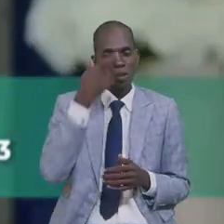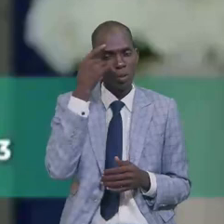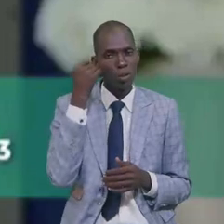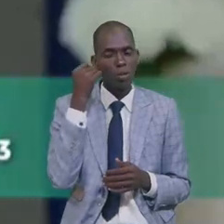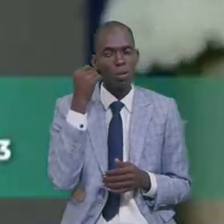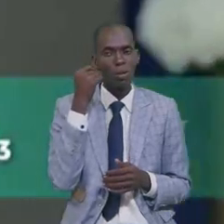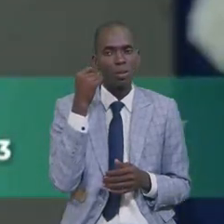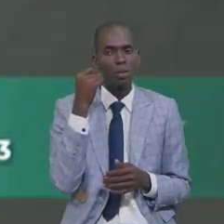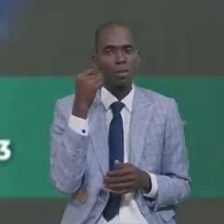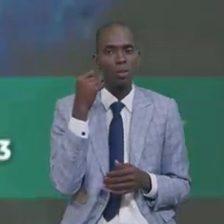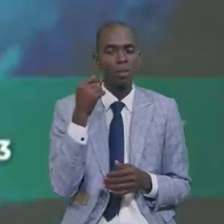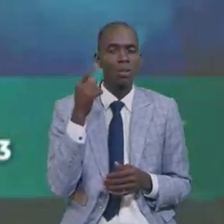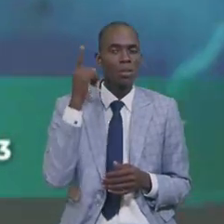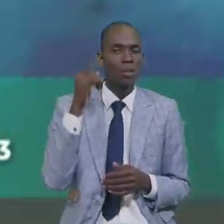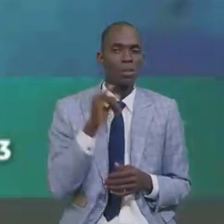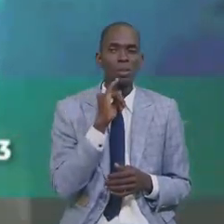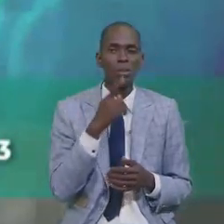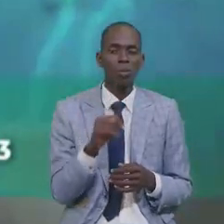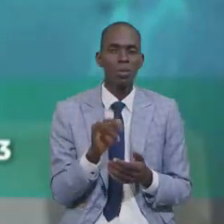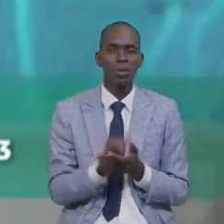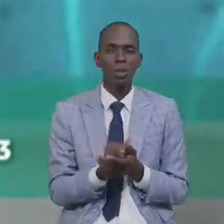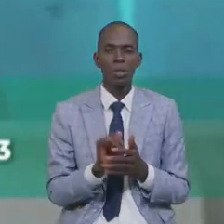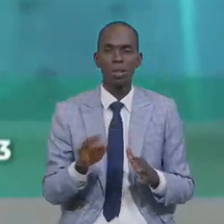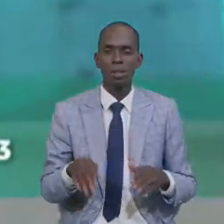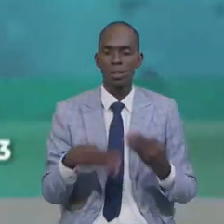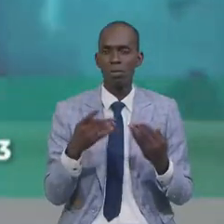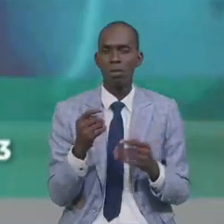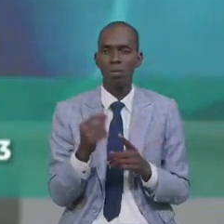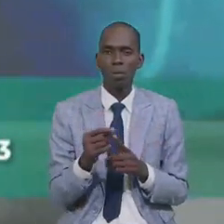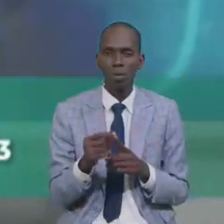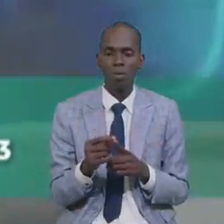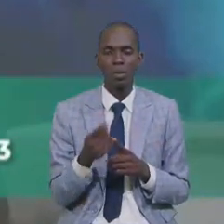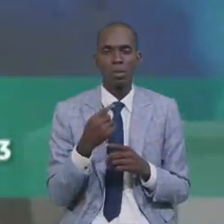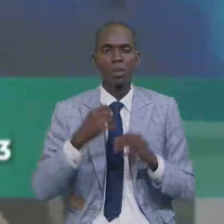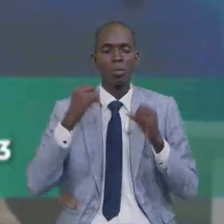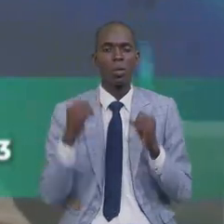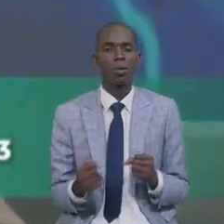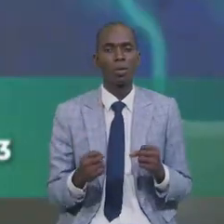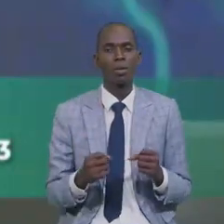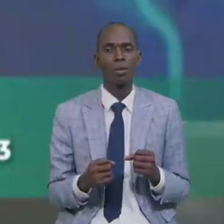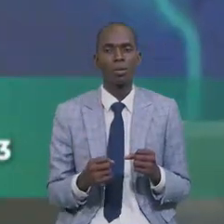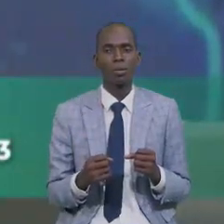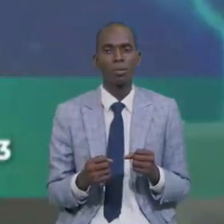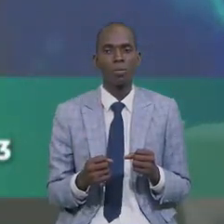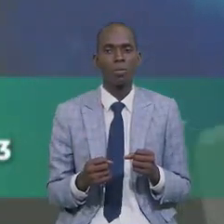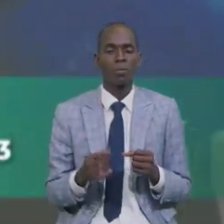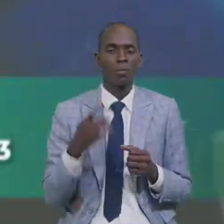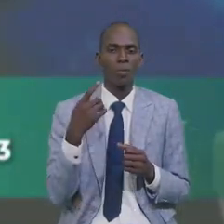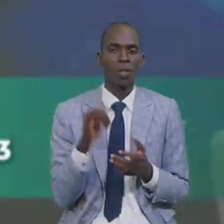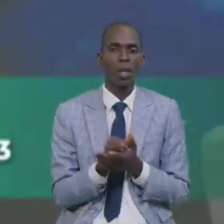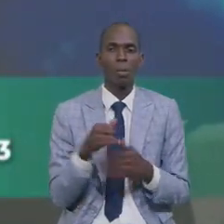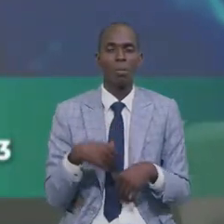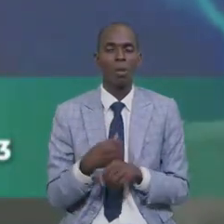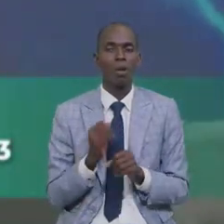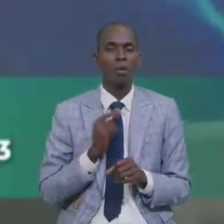semble que c'est nous qui avons la victoire. Non, c'est lui qui a la puissance, c'est lui qui a les